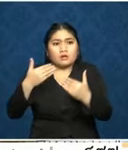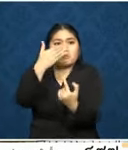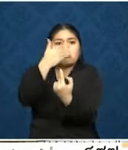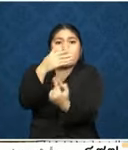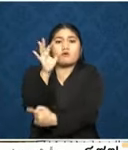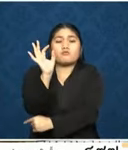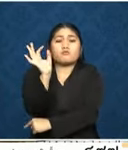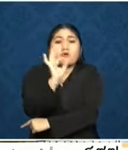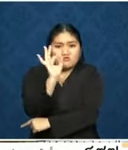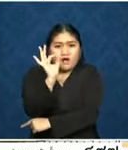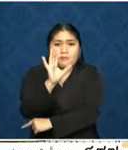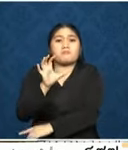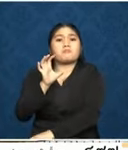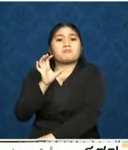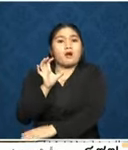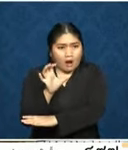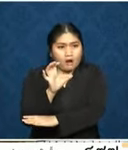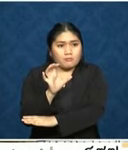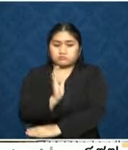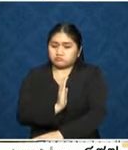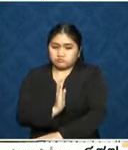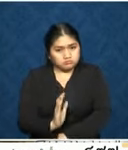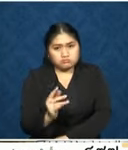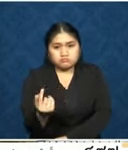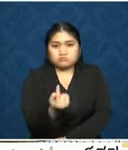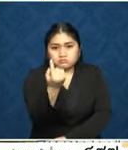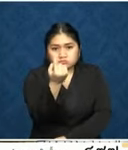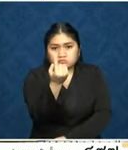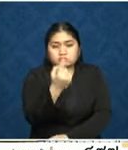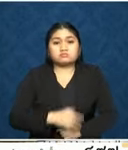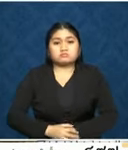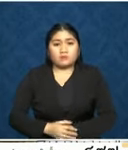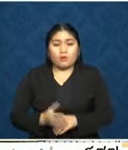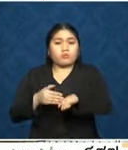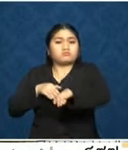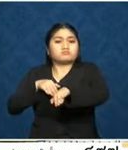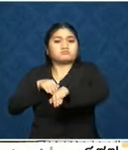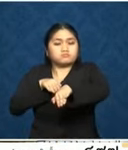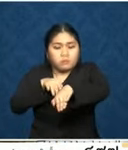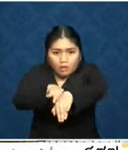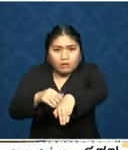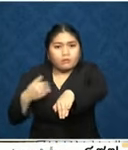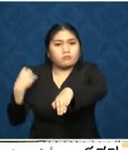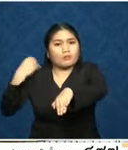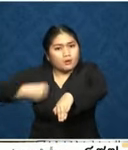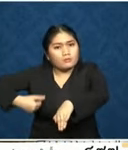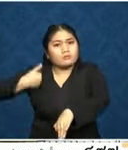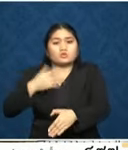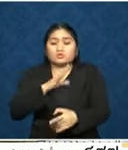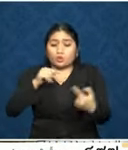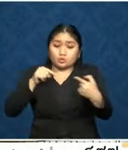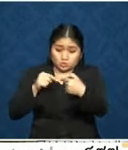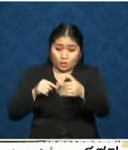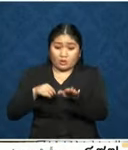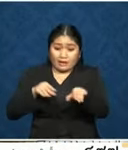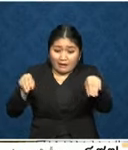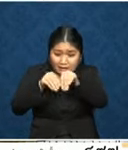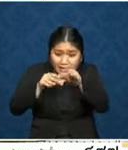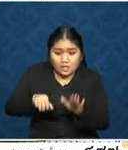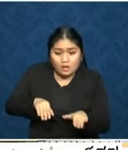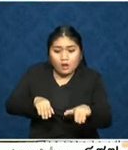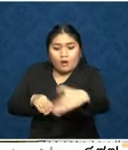นี่คือป้ายบังคับเส้นบังคับจราจรนะครับรดไปวิ่งไปตามตูดกันไปชนตูดกันตลอดนะครับพอถึงจุดกับรถนะครับจะชนท้ายนะ